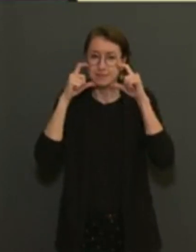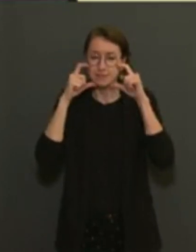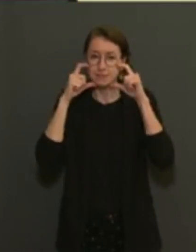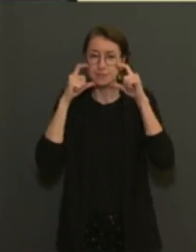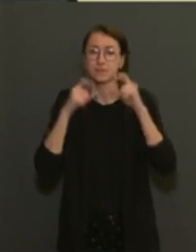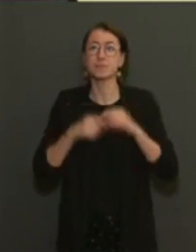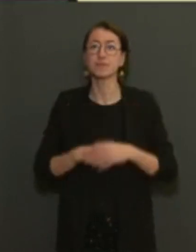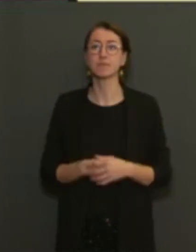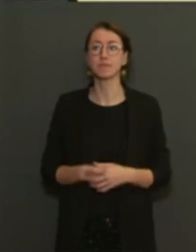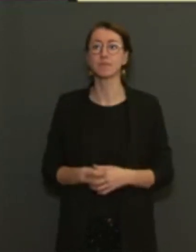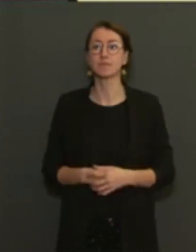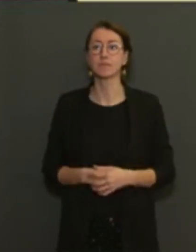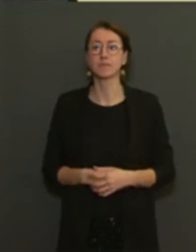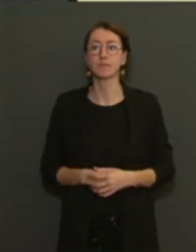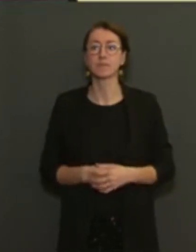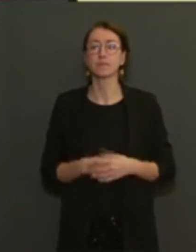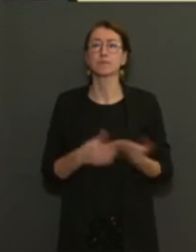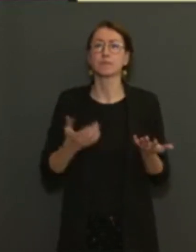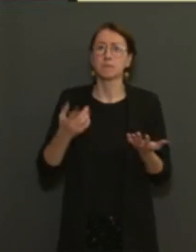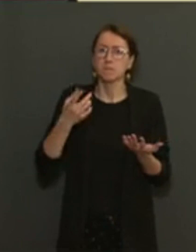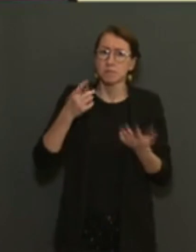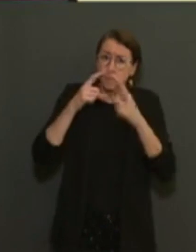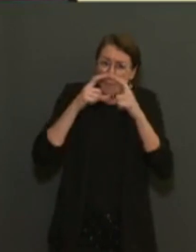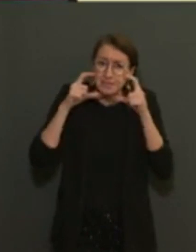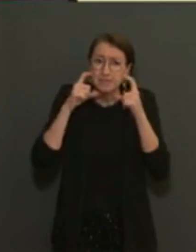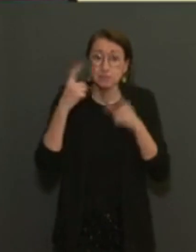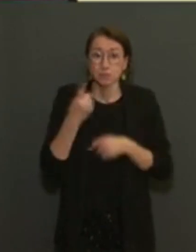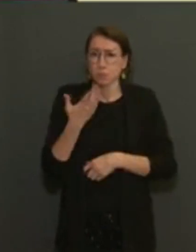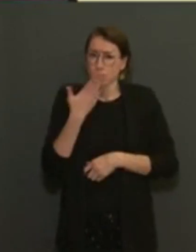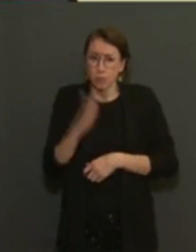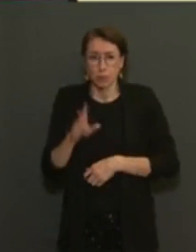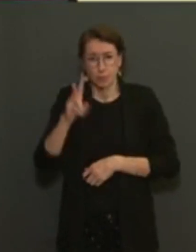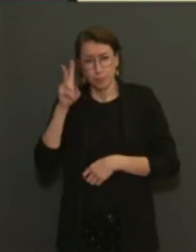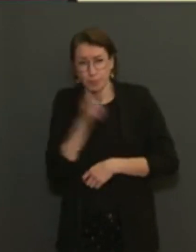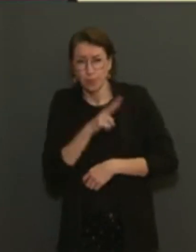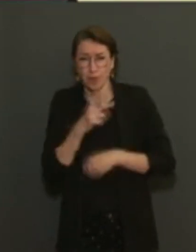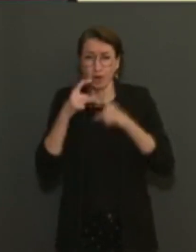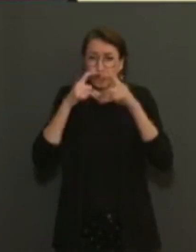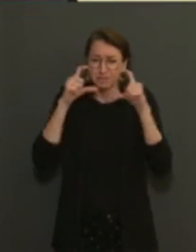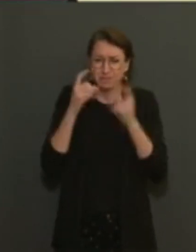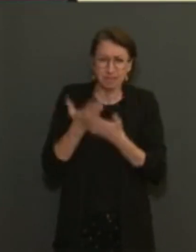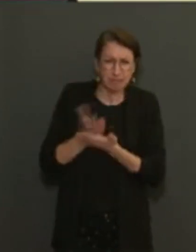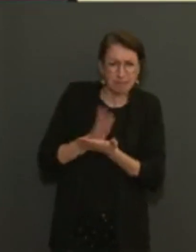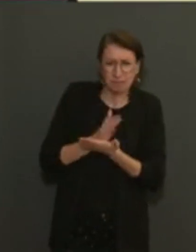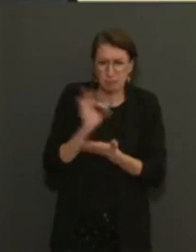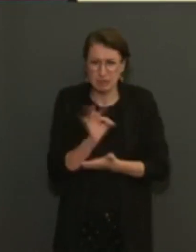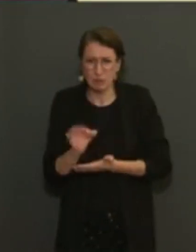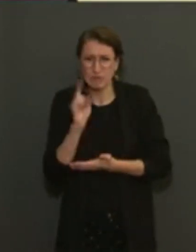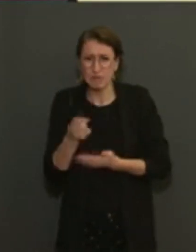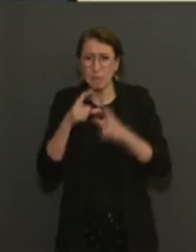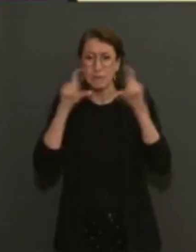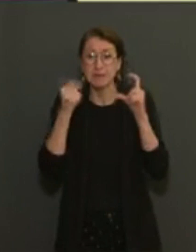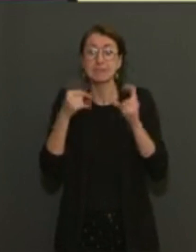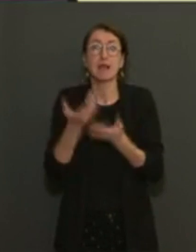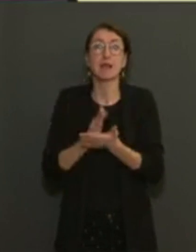plus n'est jamais nuisible, un peu moins peut l'être éventuellement, donc n'hésitez pas à employer votre masque au moindre doute à